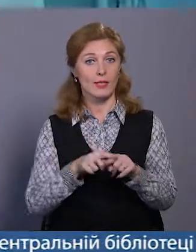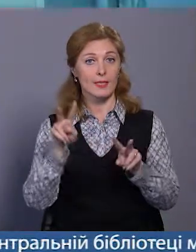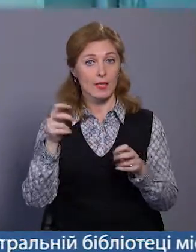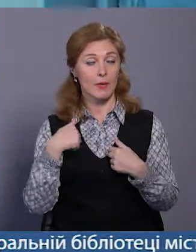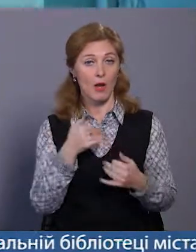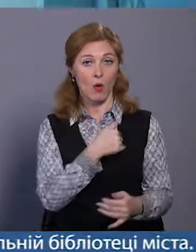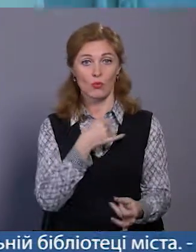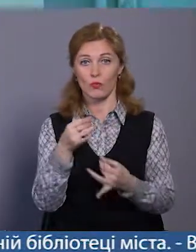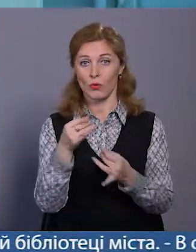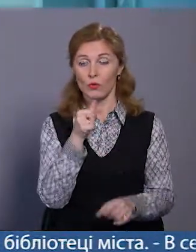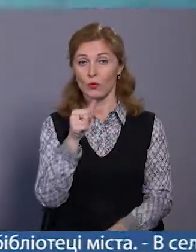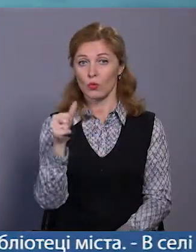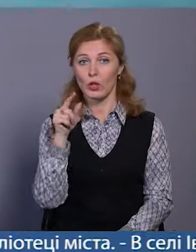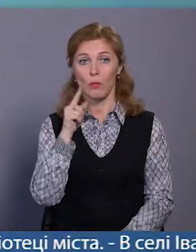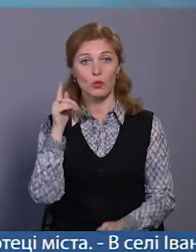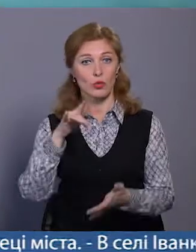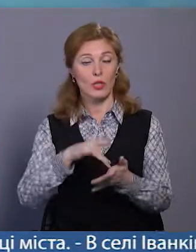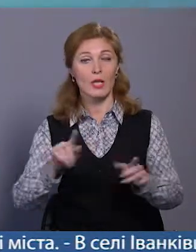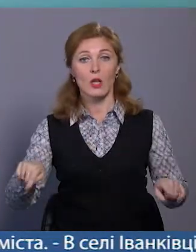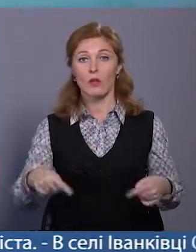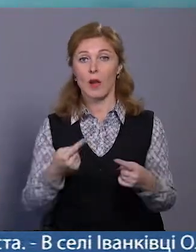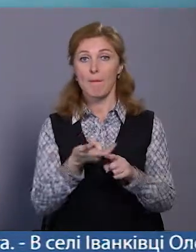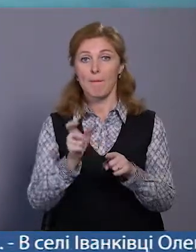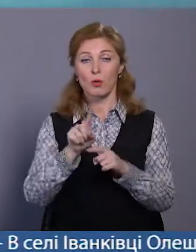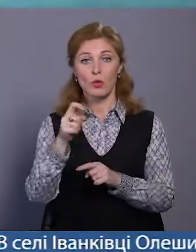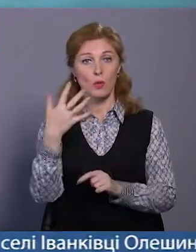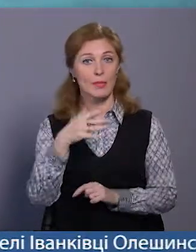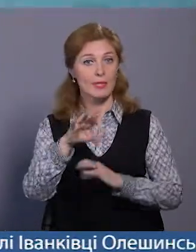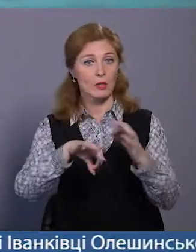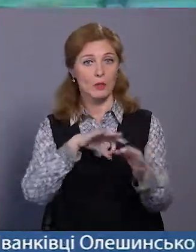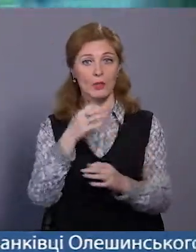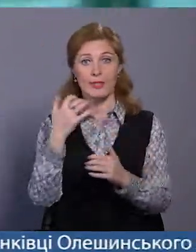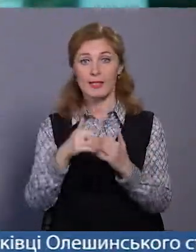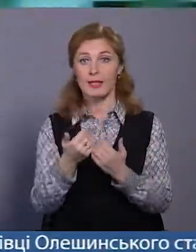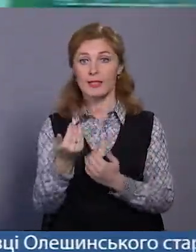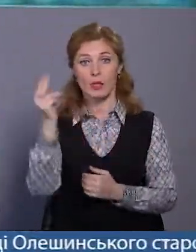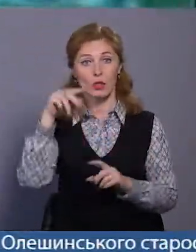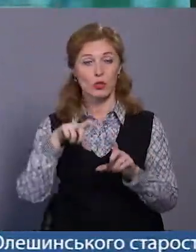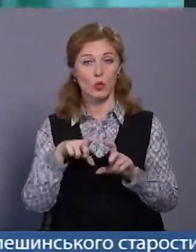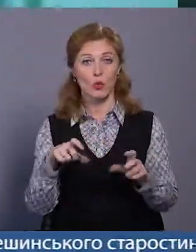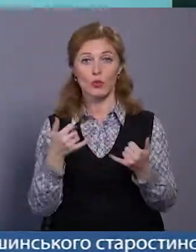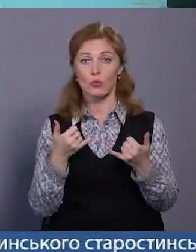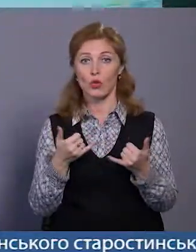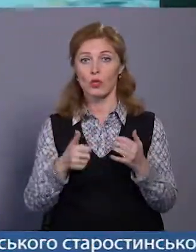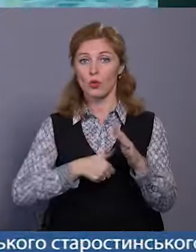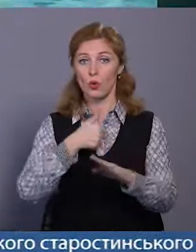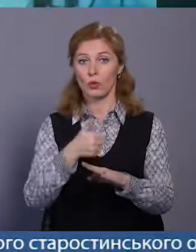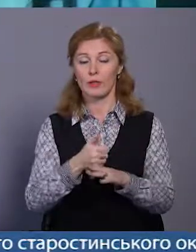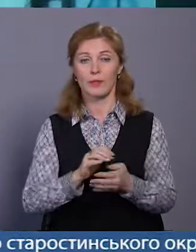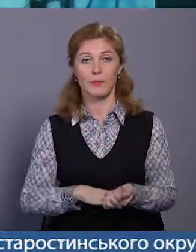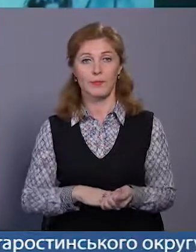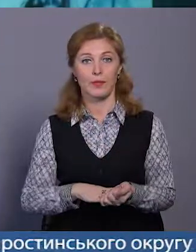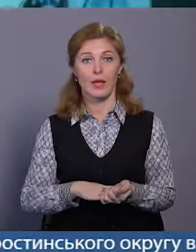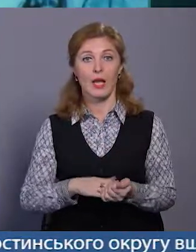поговорити. Лише торік молодіжний центр реалізував понад 150 проєктів. Серед них школа сучасного лідера та булінг боїться розголосу.